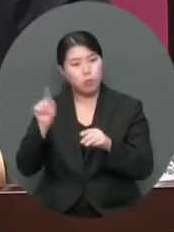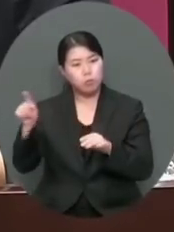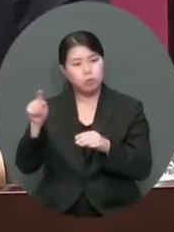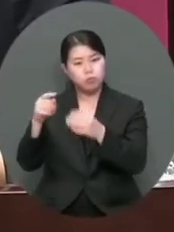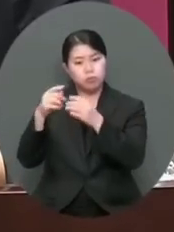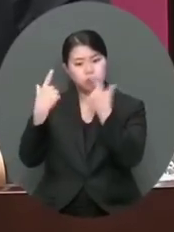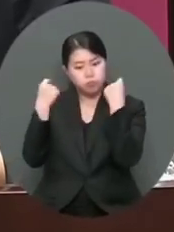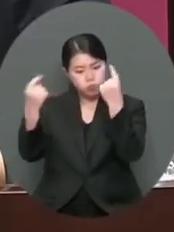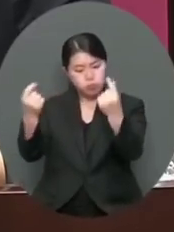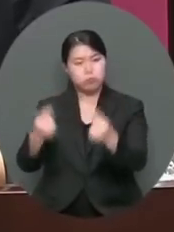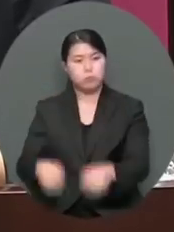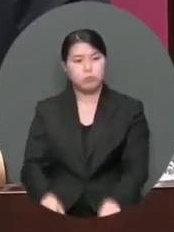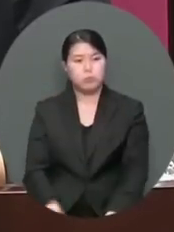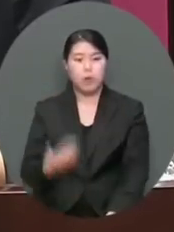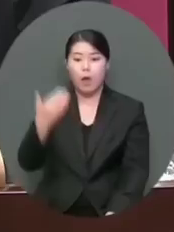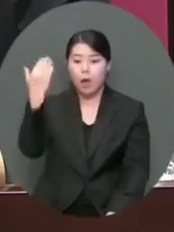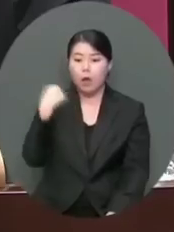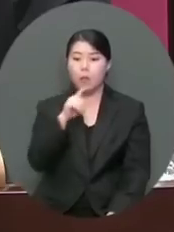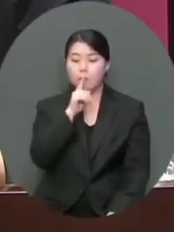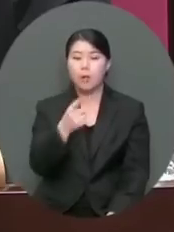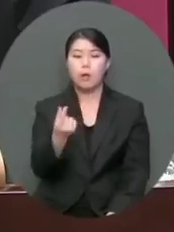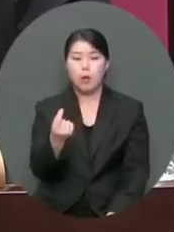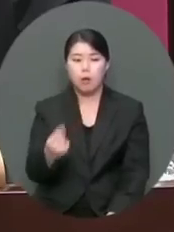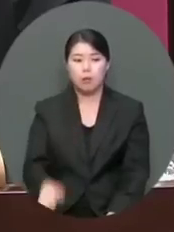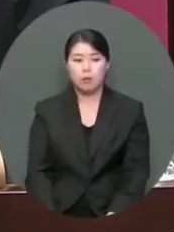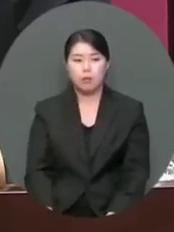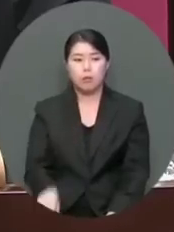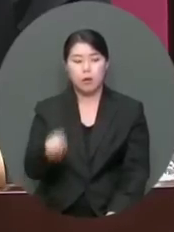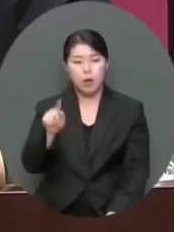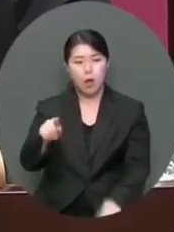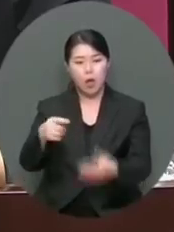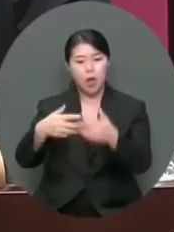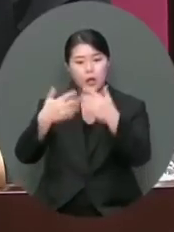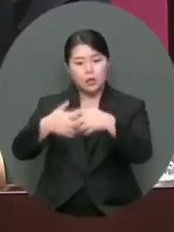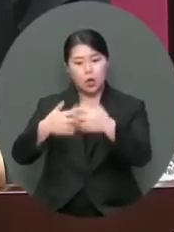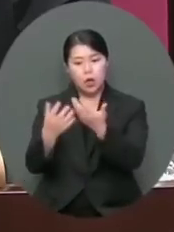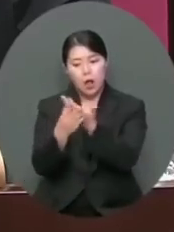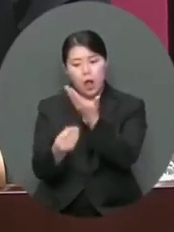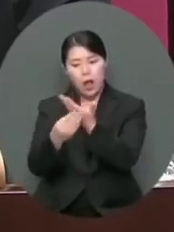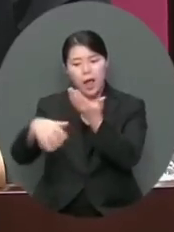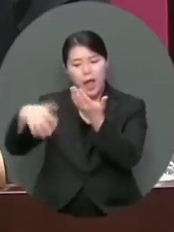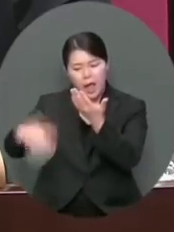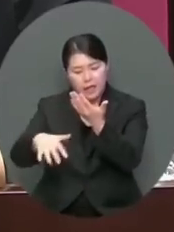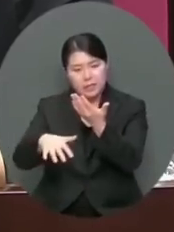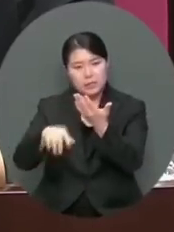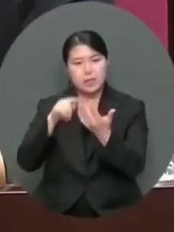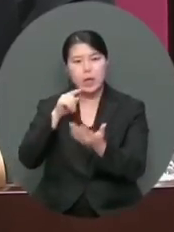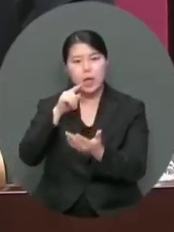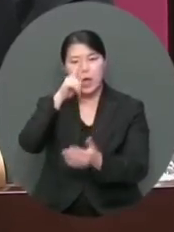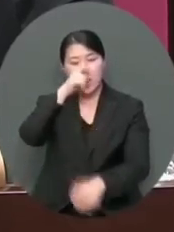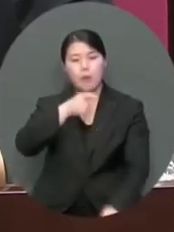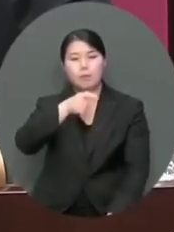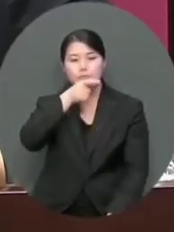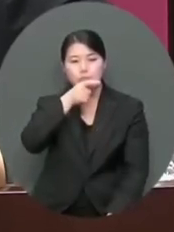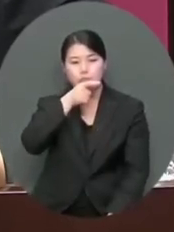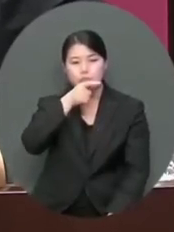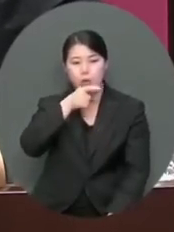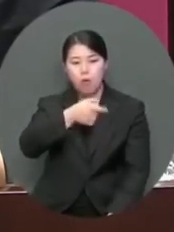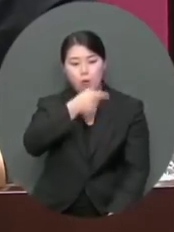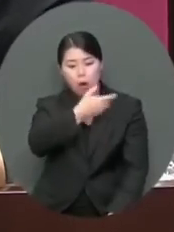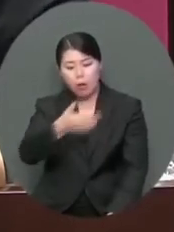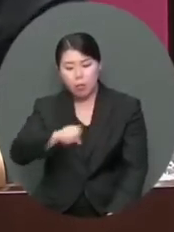일관된 잣대죠. 아까 말씀드린 처리하지 않은 그런 엉터리 핵 폐기물을 만약